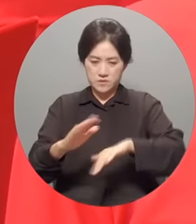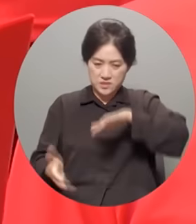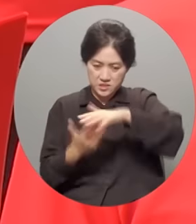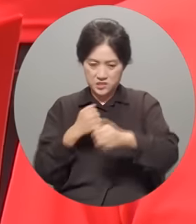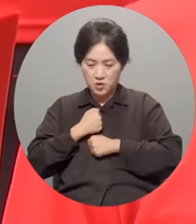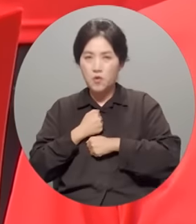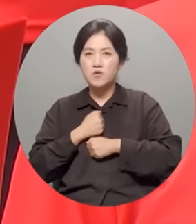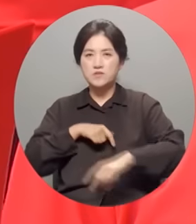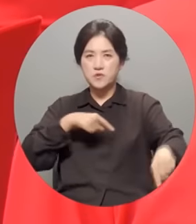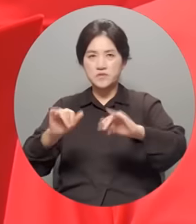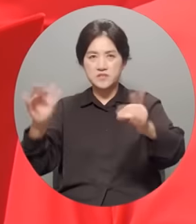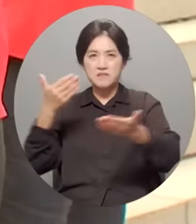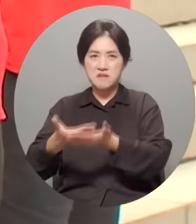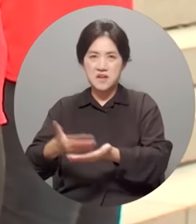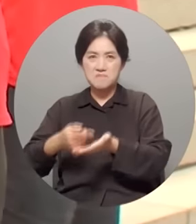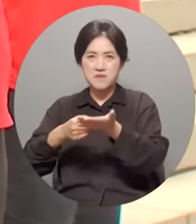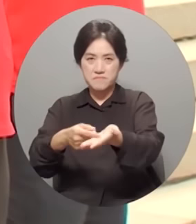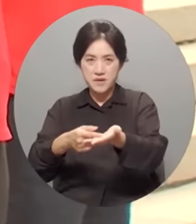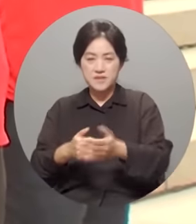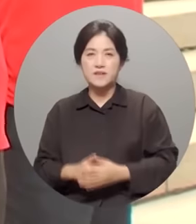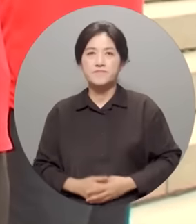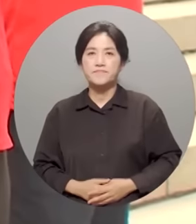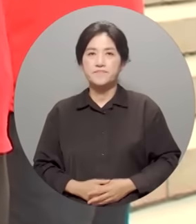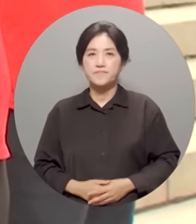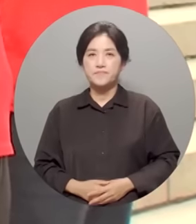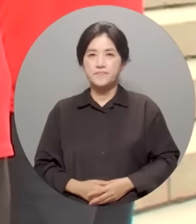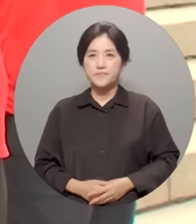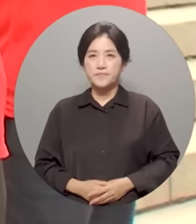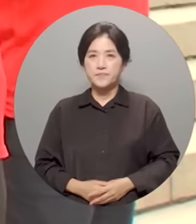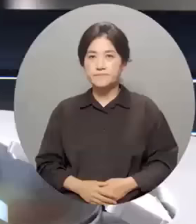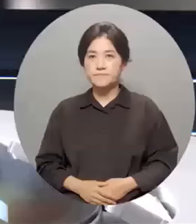정치인이 되어달라고 촉구했습니다. MBC 뉴스 고재민입니다.